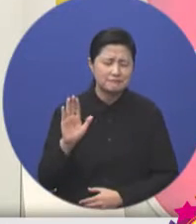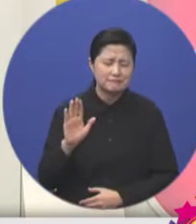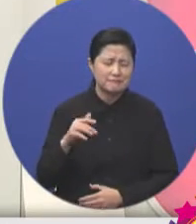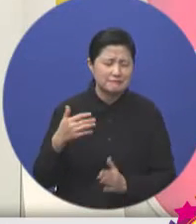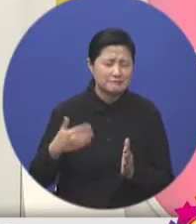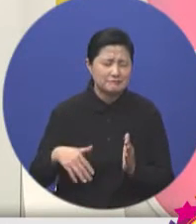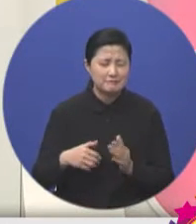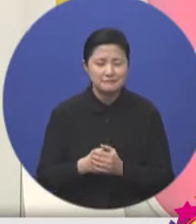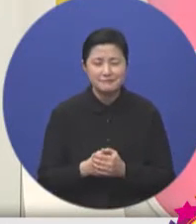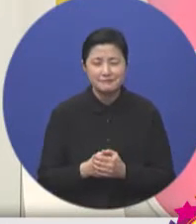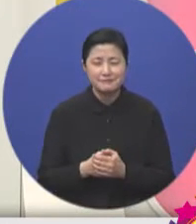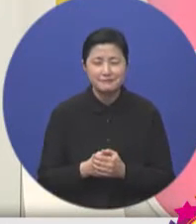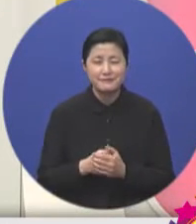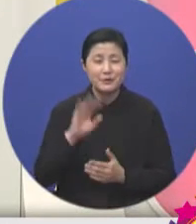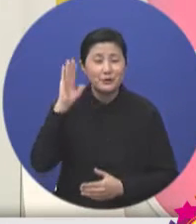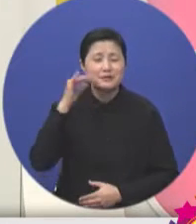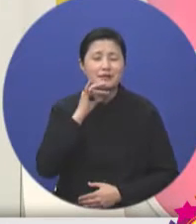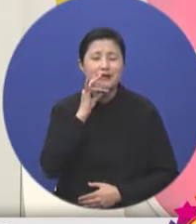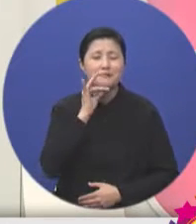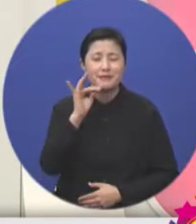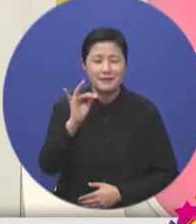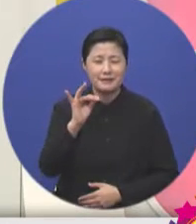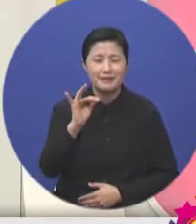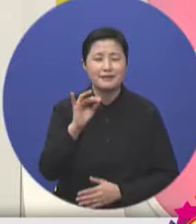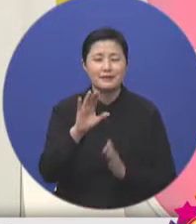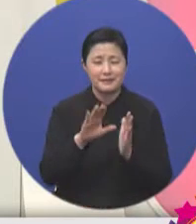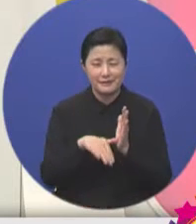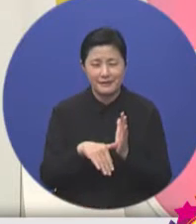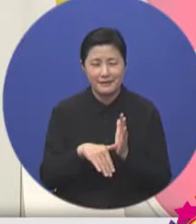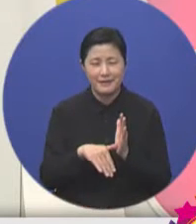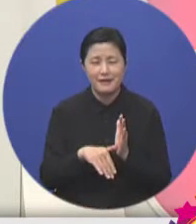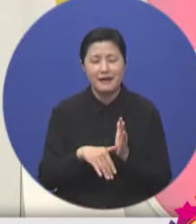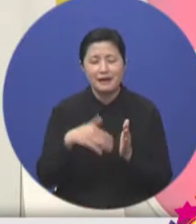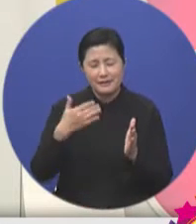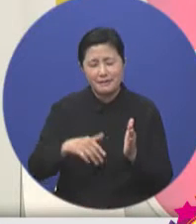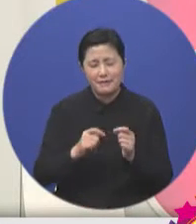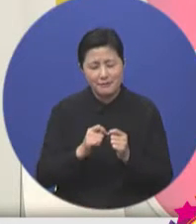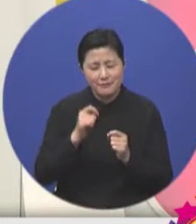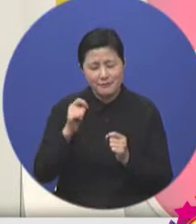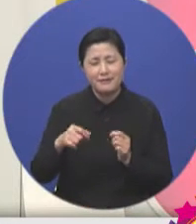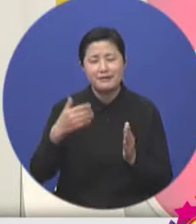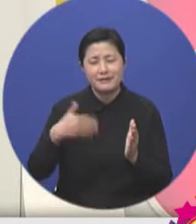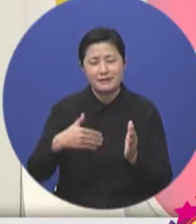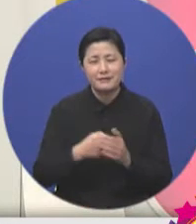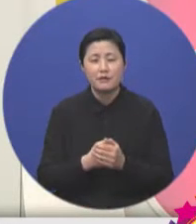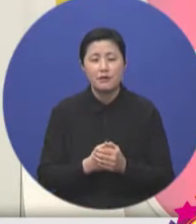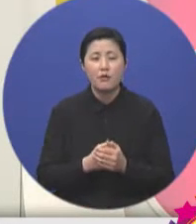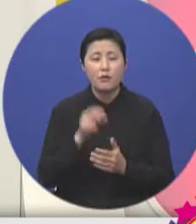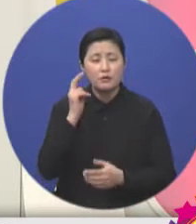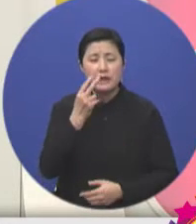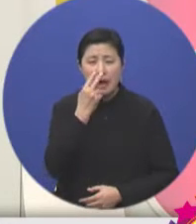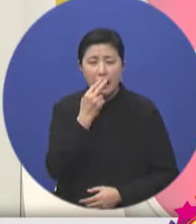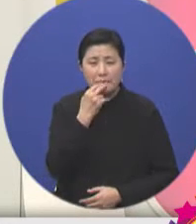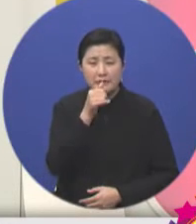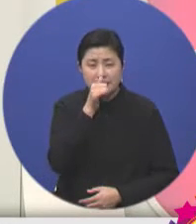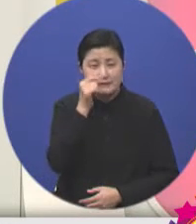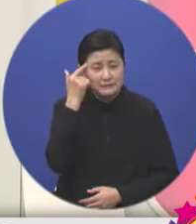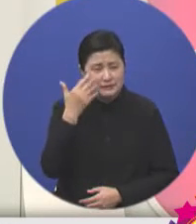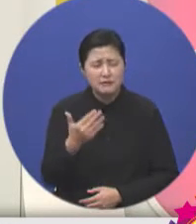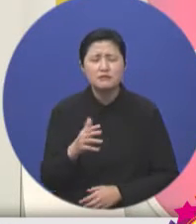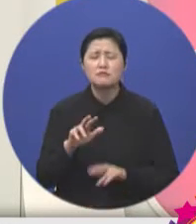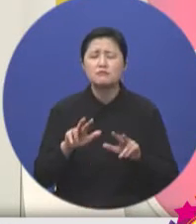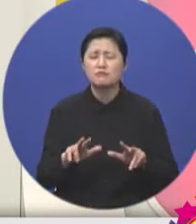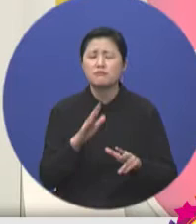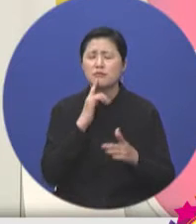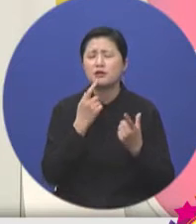때는. 아니에요, 요즘 100세 시대라 어머님 아직 한참이십니다. 근데 어머님 감기 드셨어요? 네, 감기 들고 막